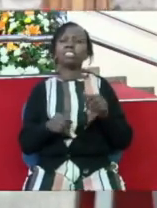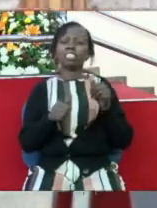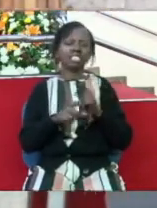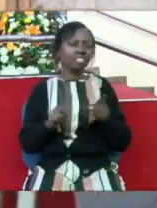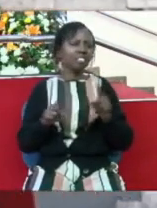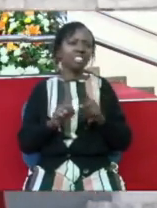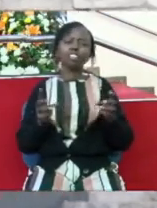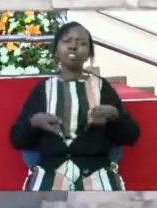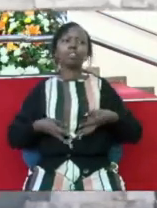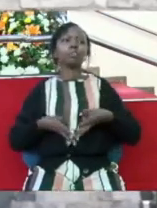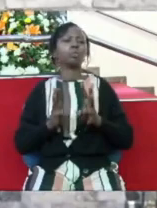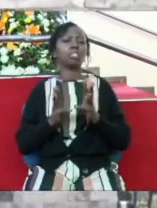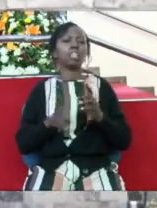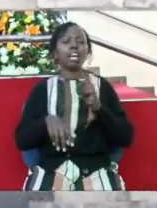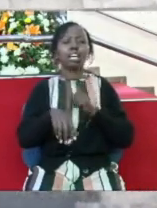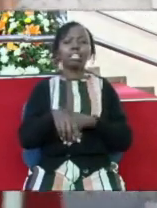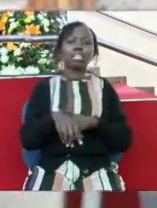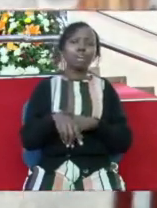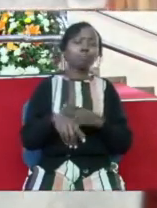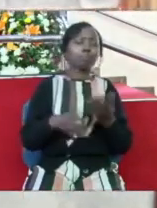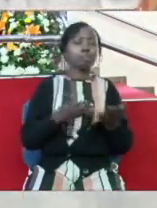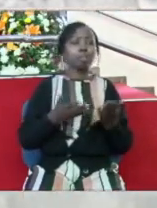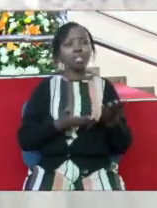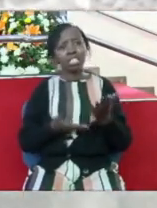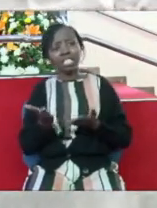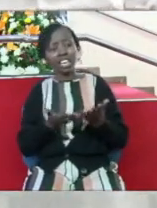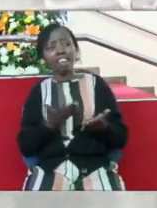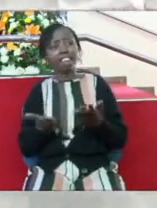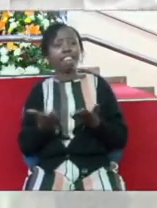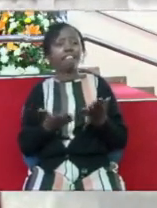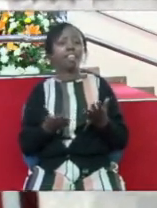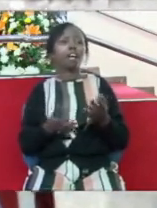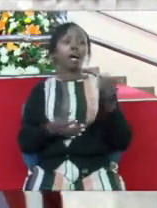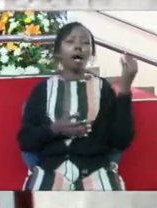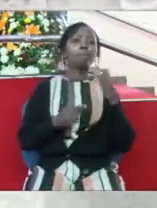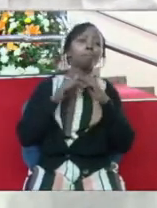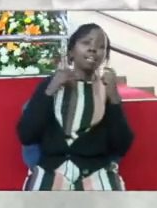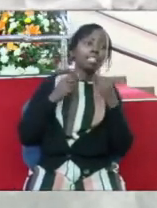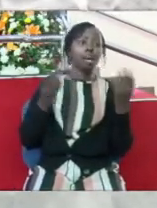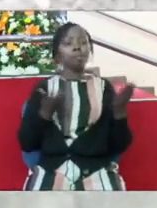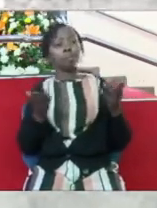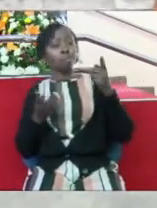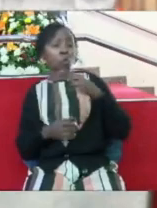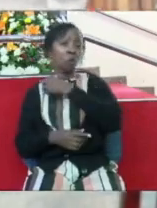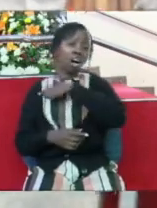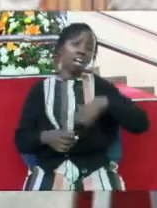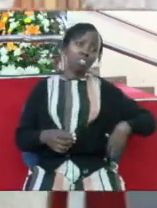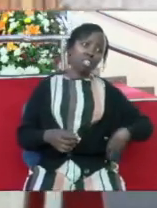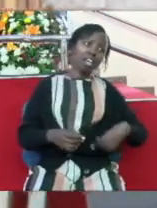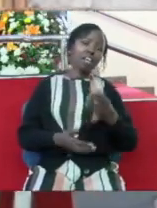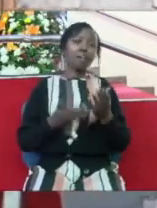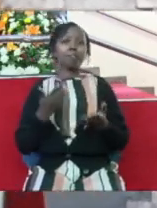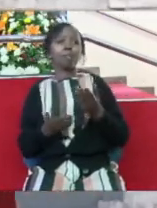Katika viwango mbalimbali. Could be serving as a pastor. Ulikuwa na hudumu kama mchungaji. You could be serving as an usher. Unaweza kuwa na hudumu kama shamani. You could be serving